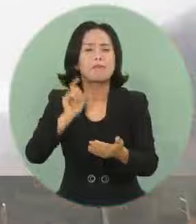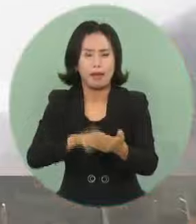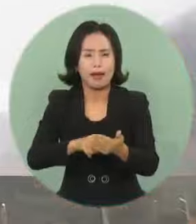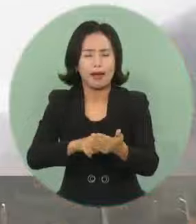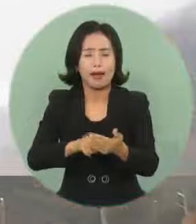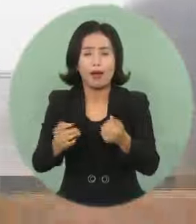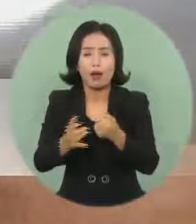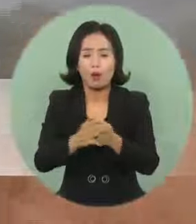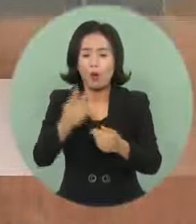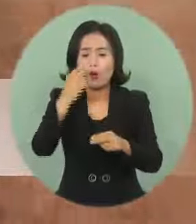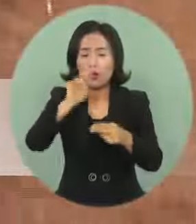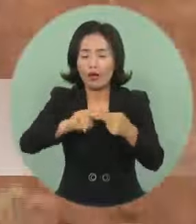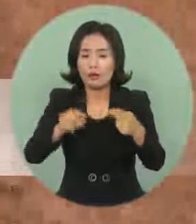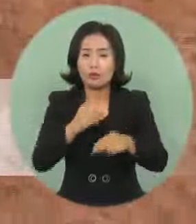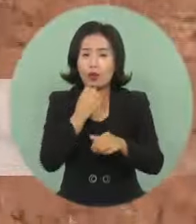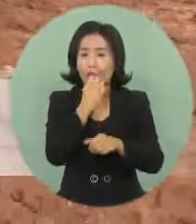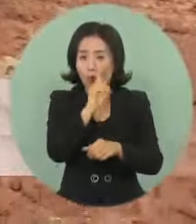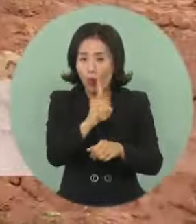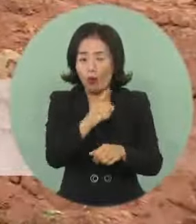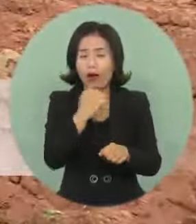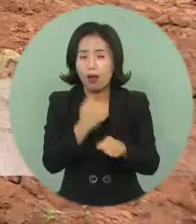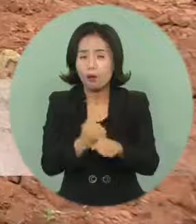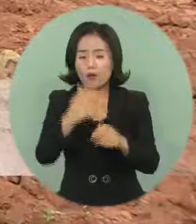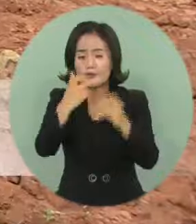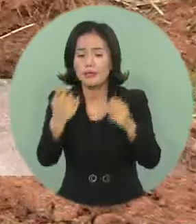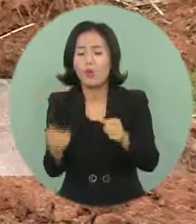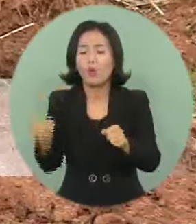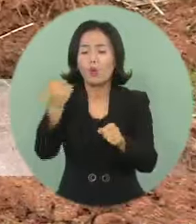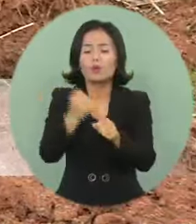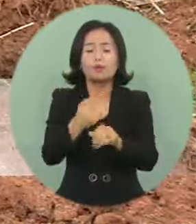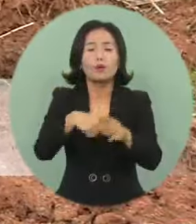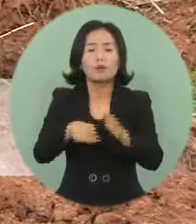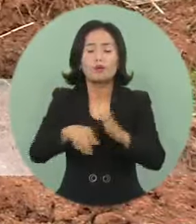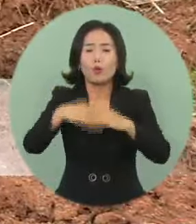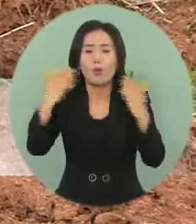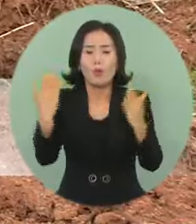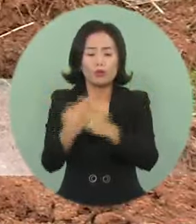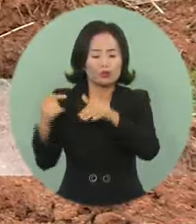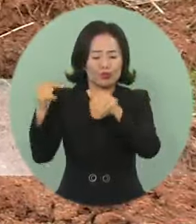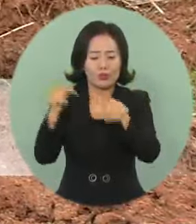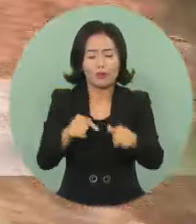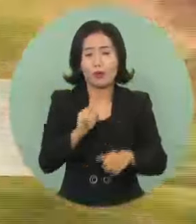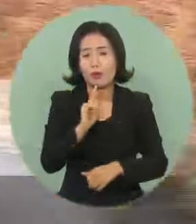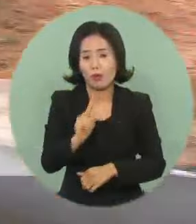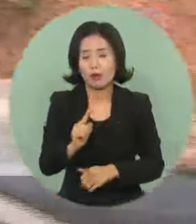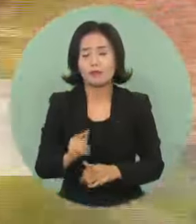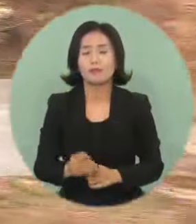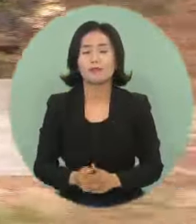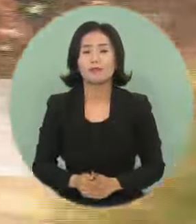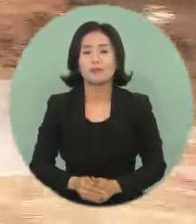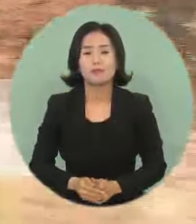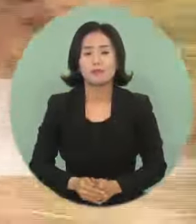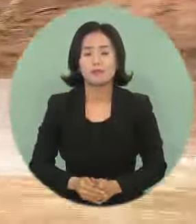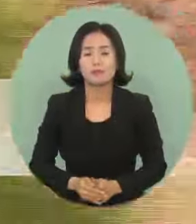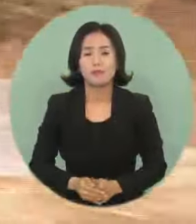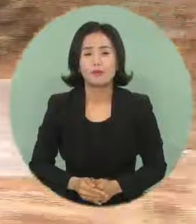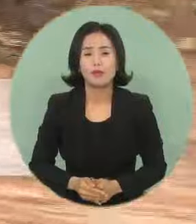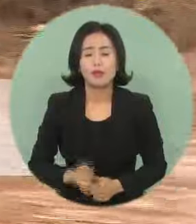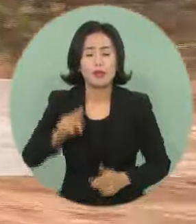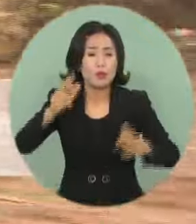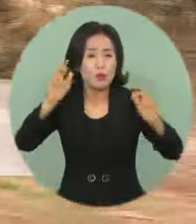판단하고 형사고발과 별개로 산이 원상회복될 수 있도록 모든 조치를 취하겠다고 밝혔습니다. 한편